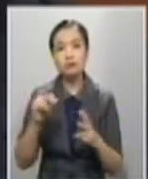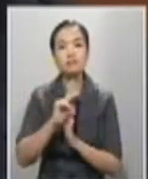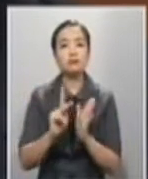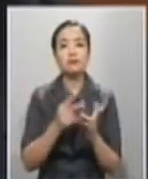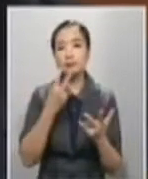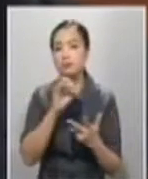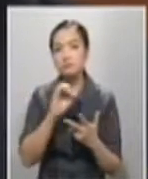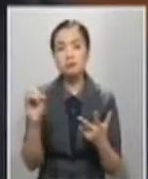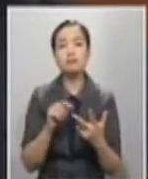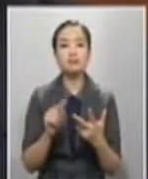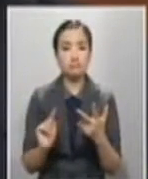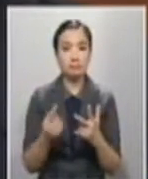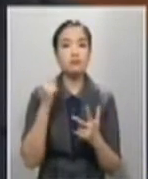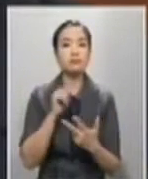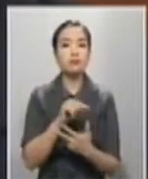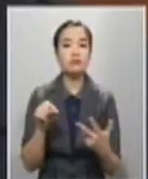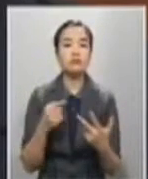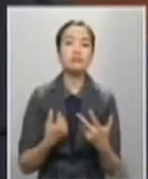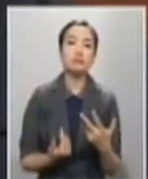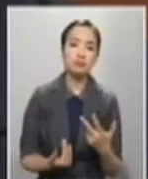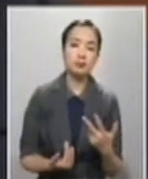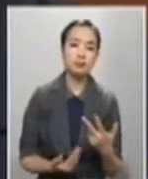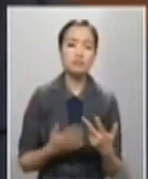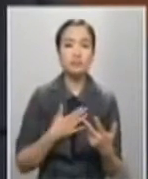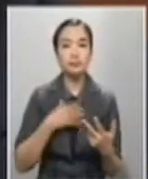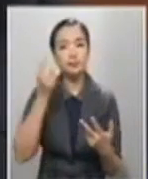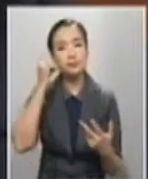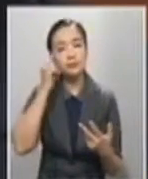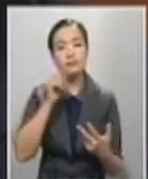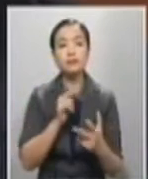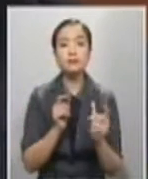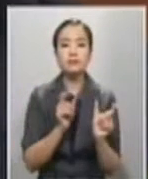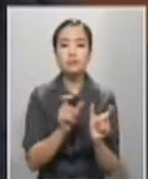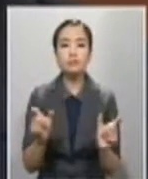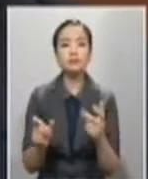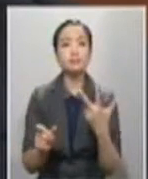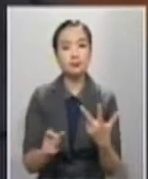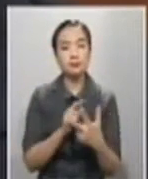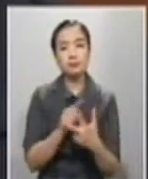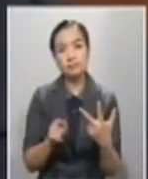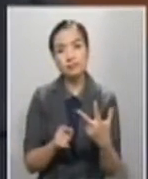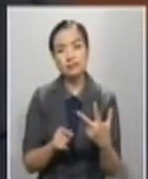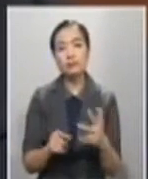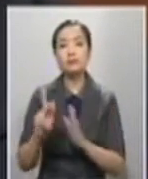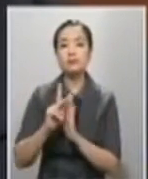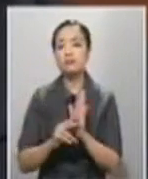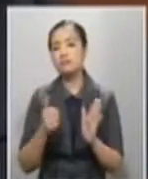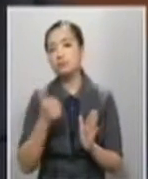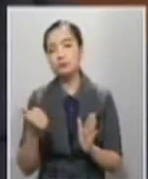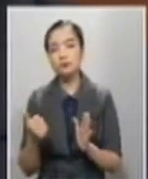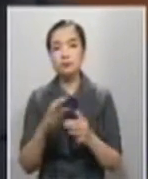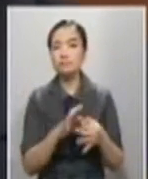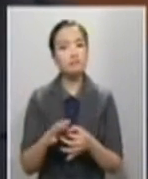มันก็ทำให้เราคิดว่าถ้าสามคำนี้ไม่ปรากฏในบทบัญญัติของกฎหมายฉบับใดในรัฐธ